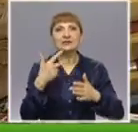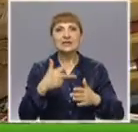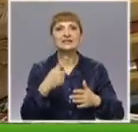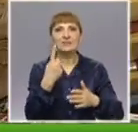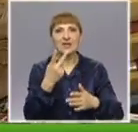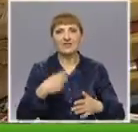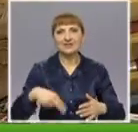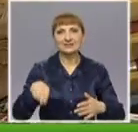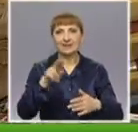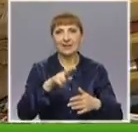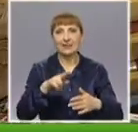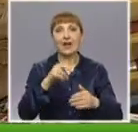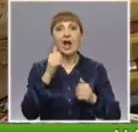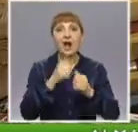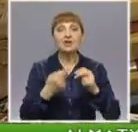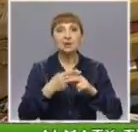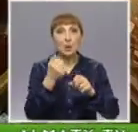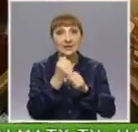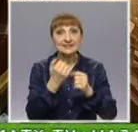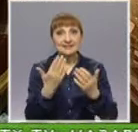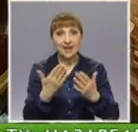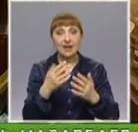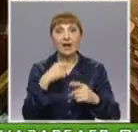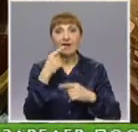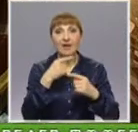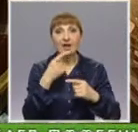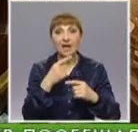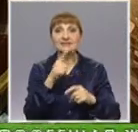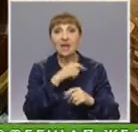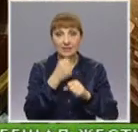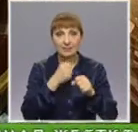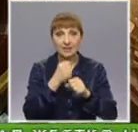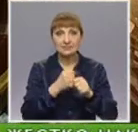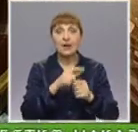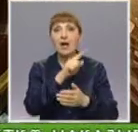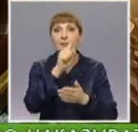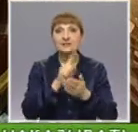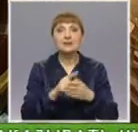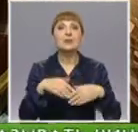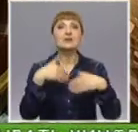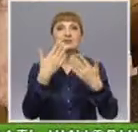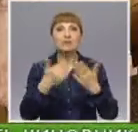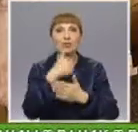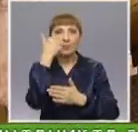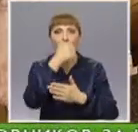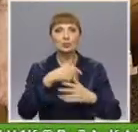31 декабря. Каждое такое изделие, как утверждают сами ремесленники, обязательно принесет в новом